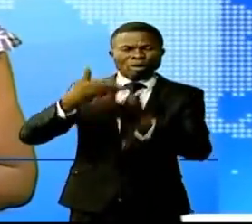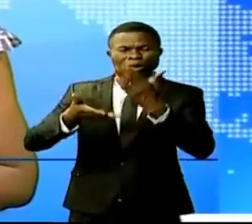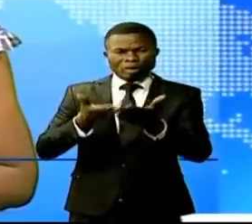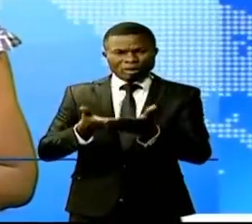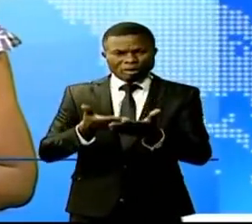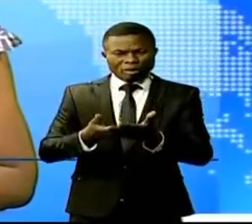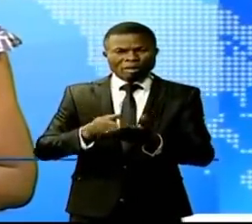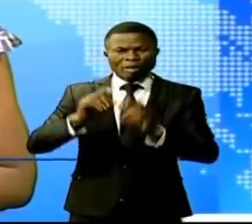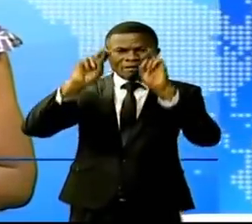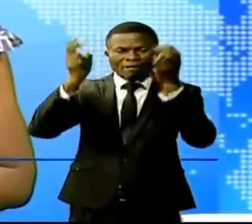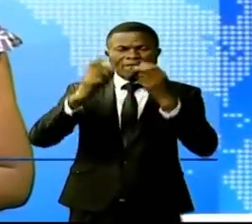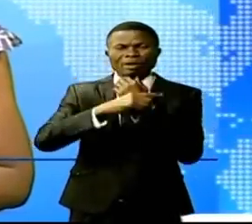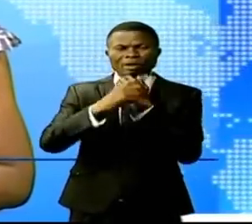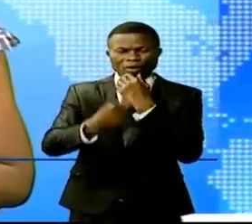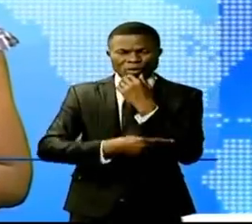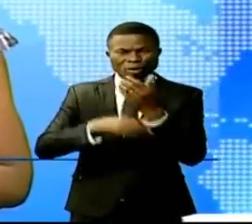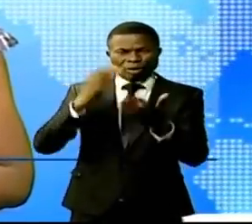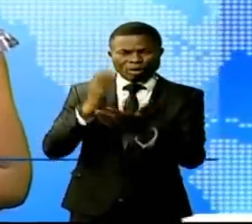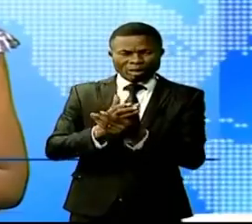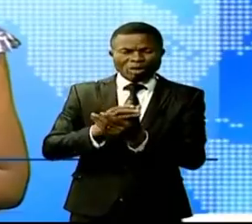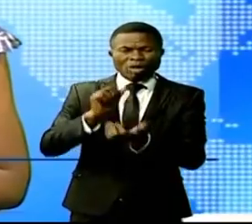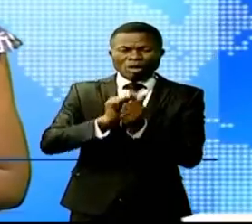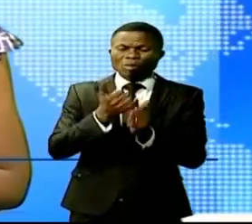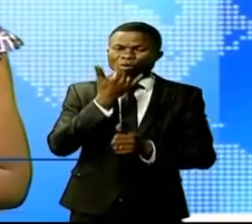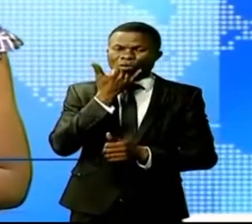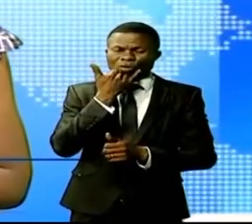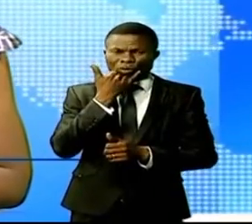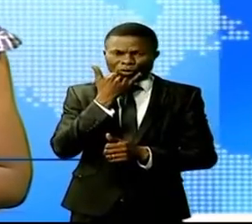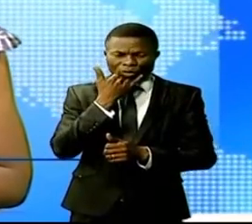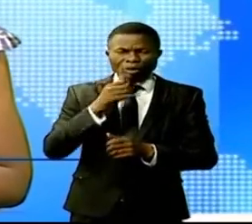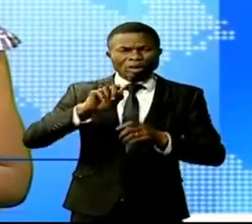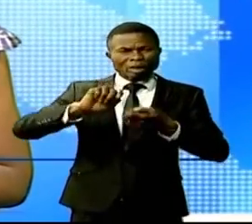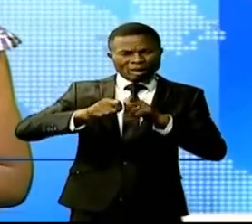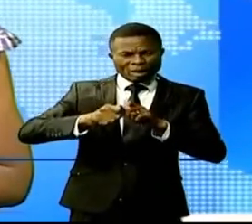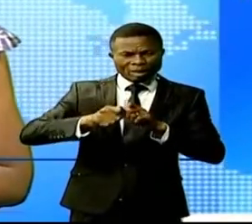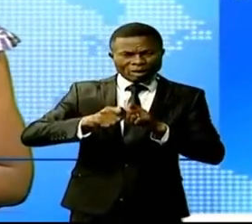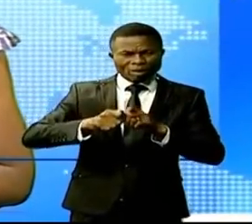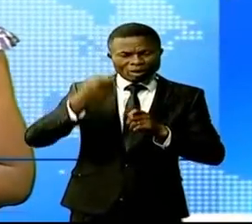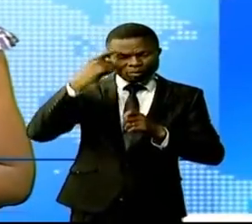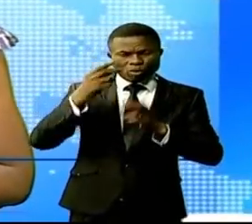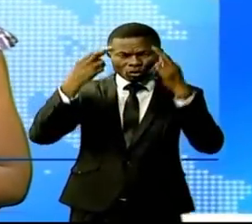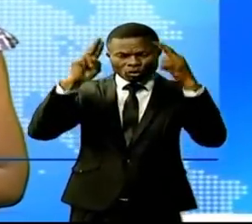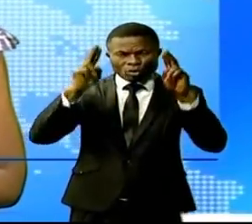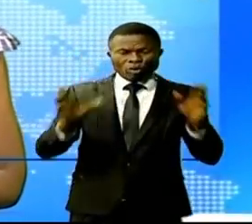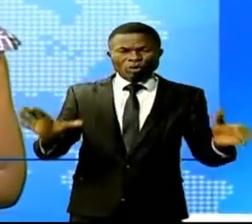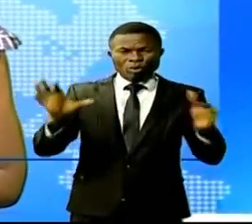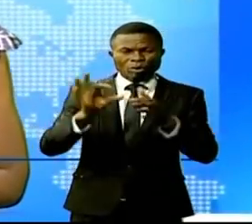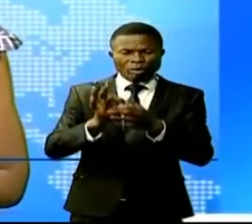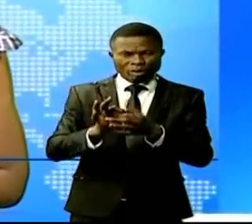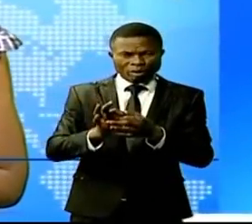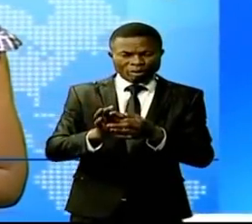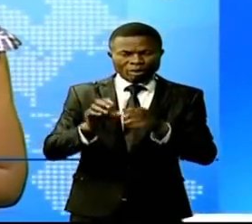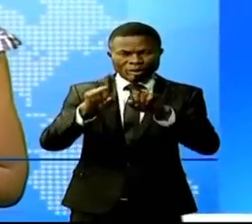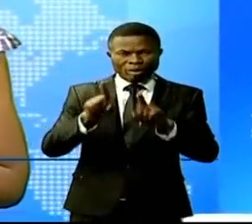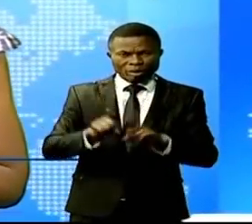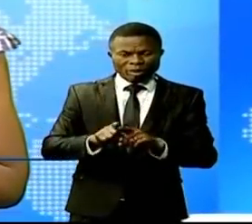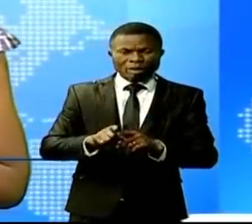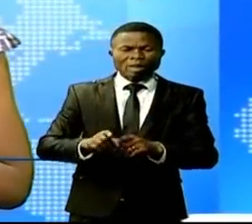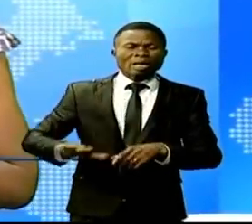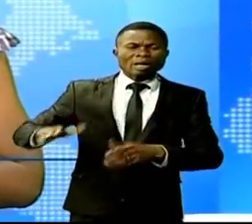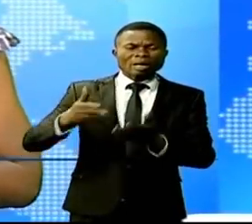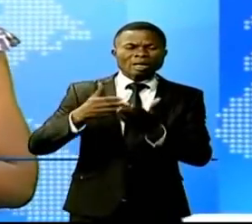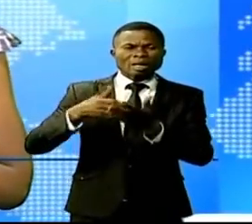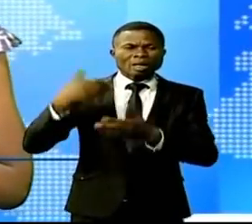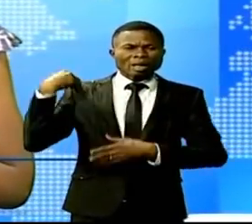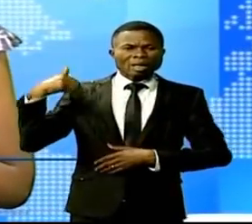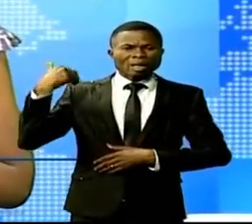À Goma, la lutte contre l'impunité, la réparation pour aboutir à la réconciliation et l'état de droit en